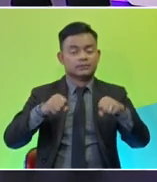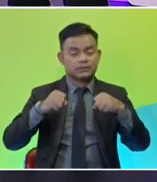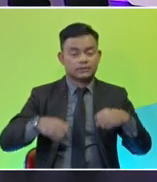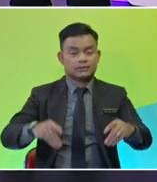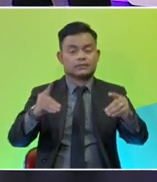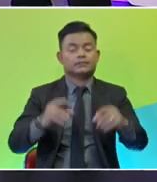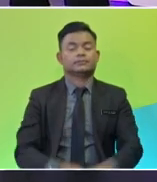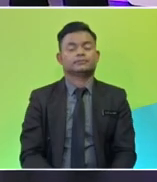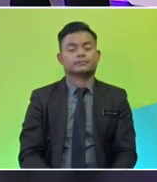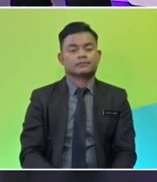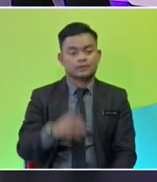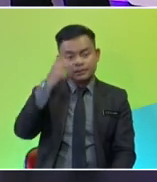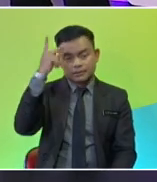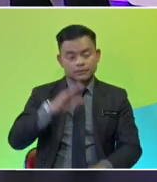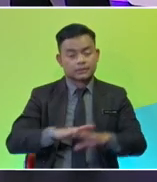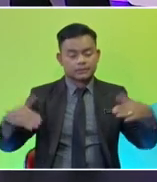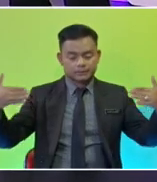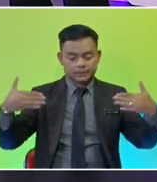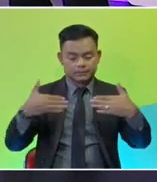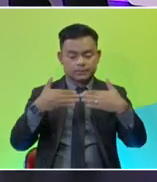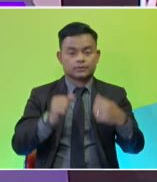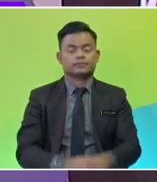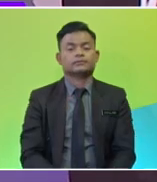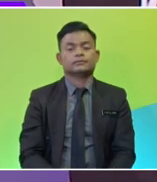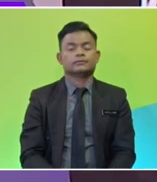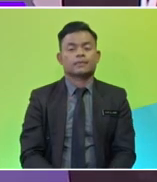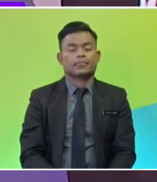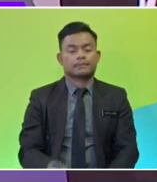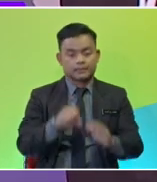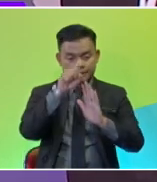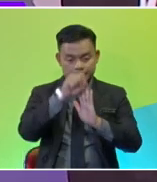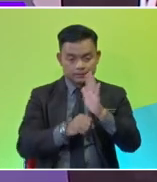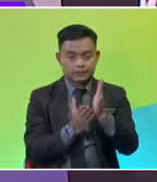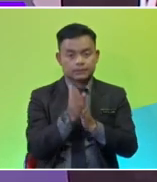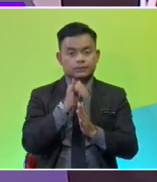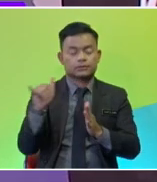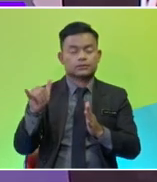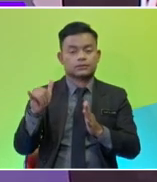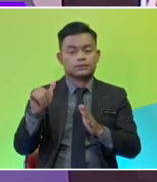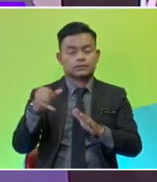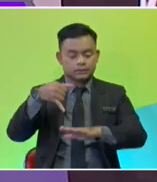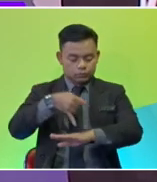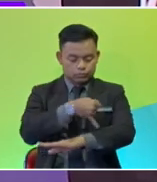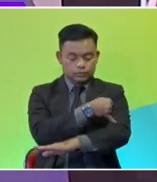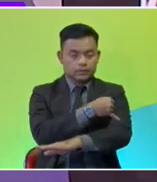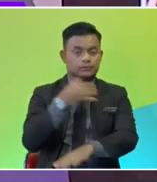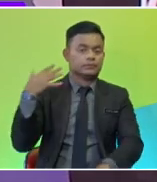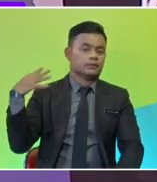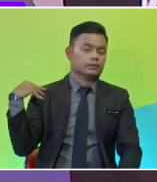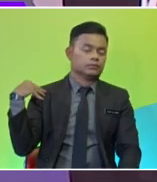penyambung oke seterusnya sendi tulang pada bahu bahu